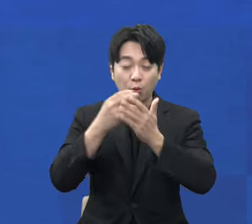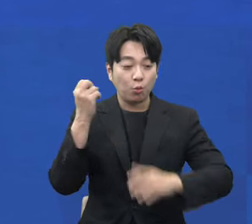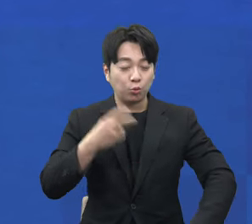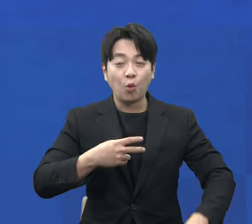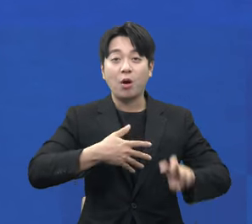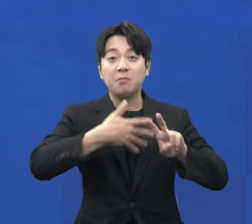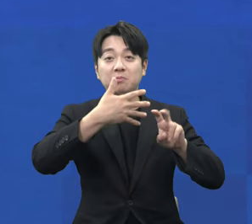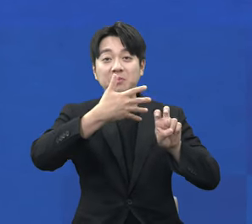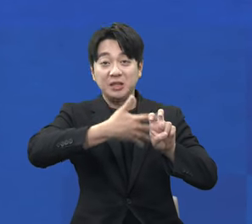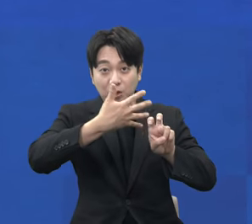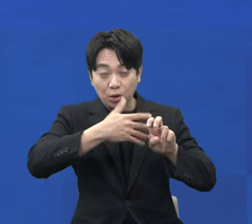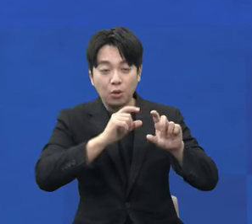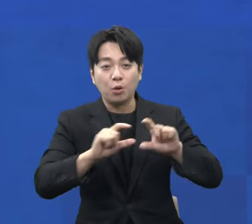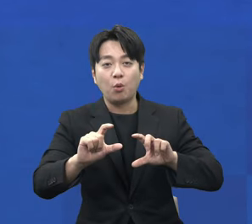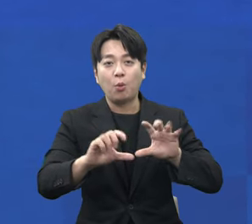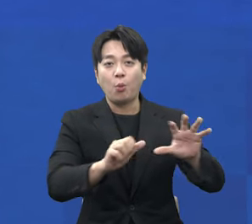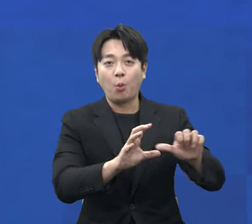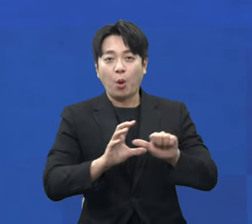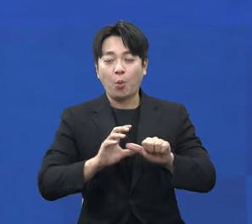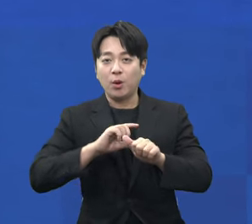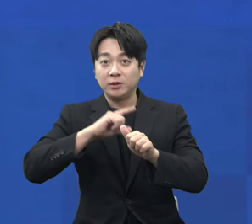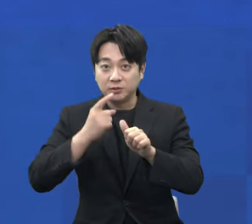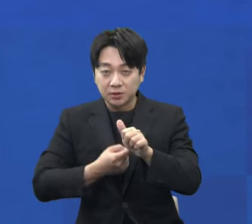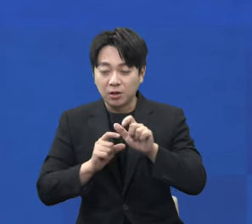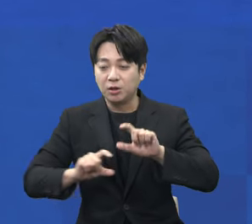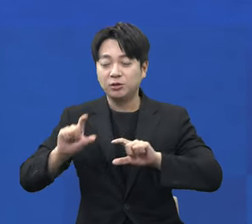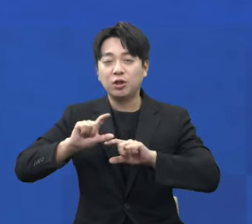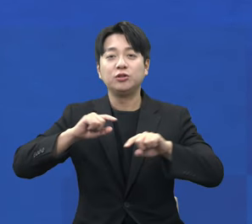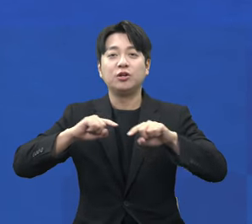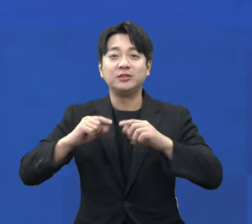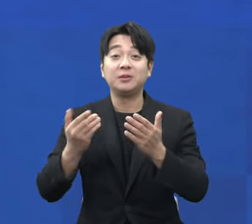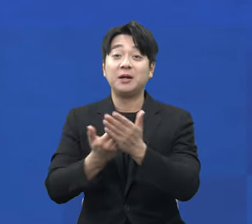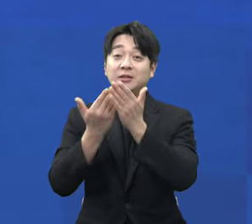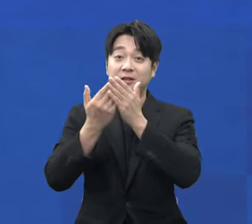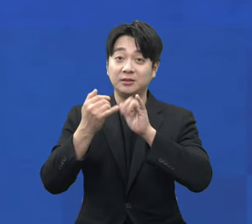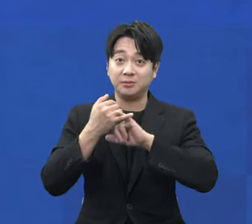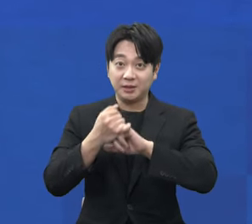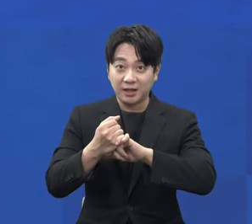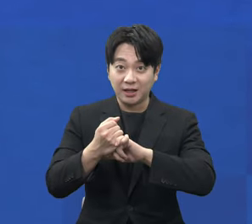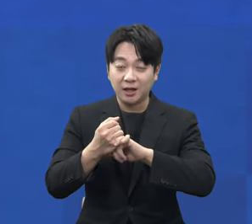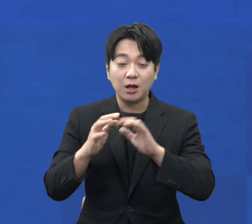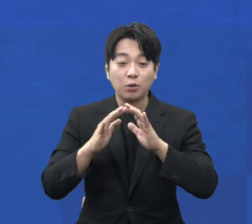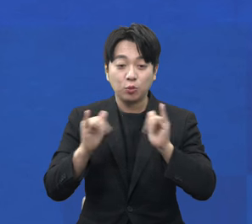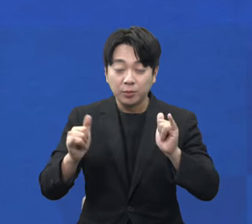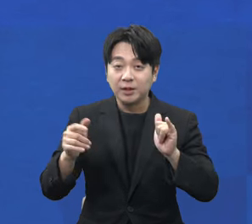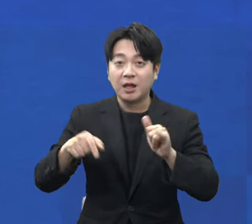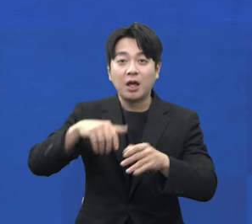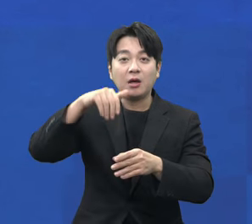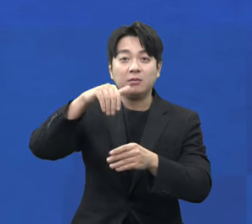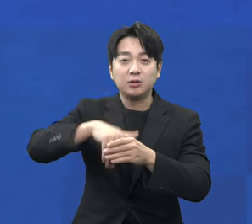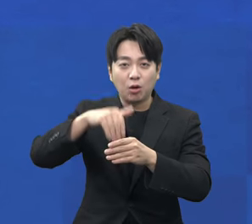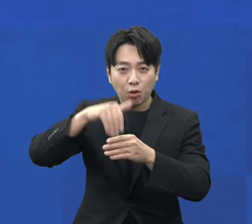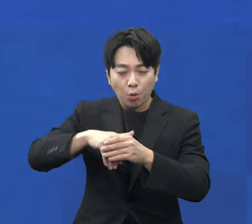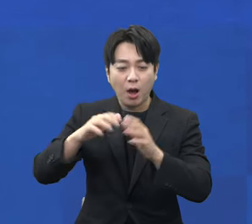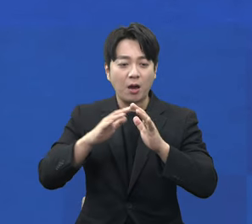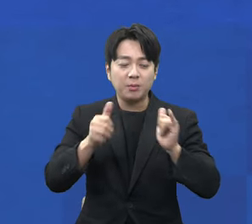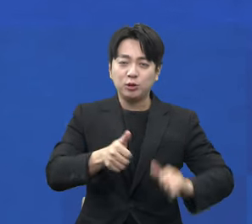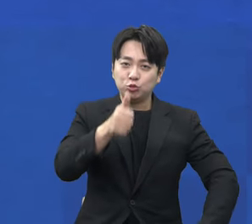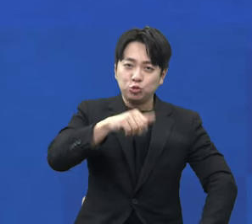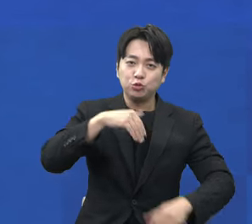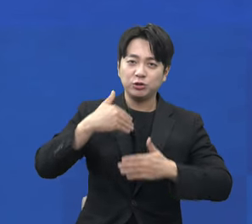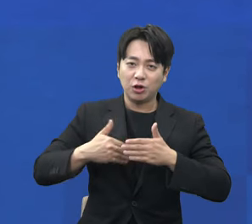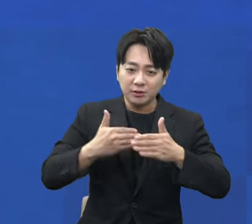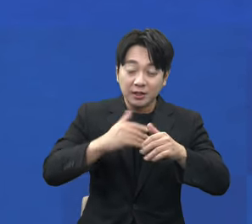인지도를 높이겠습니다. 민주적 절차에 입각한 의사결정을 통해 우리 당이 젊고 유능한